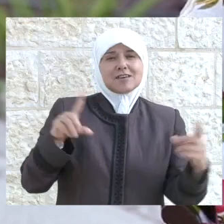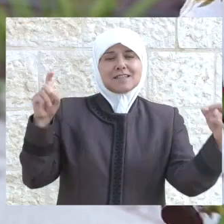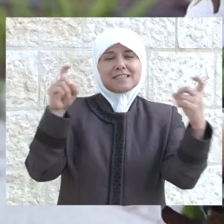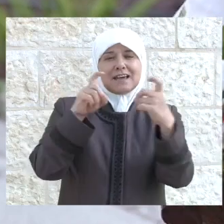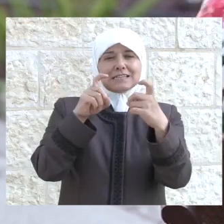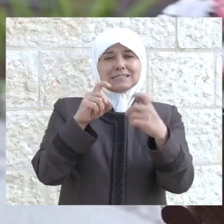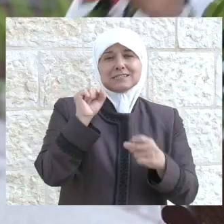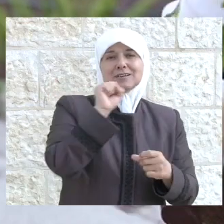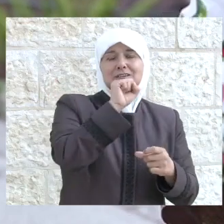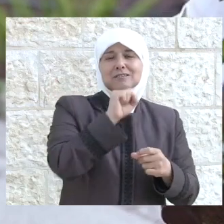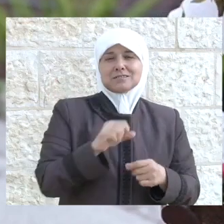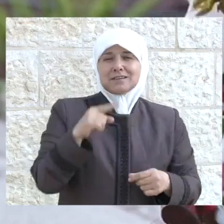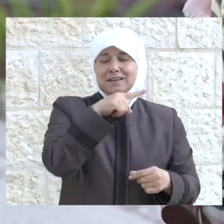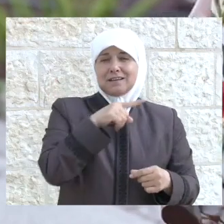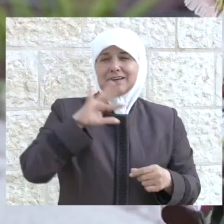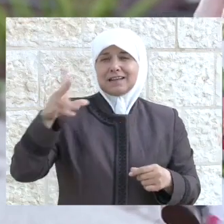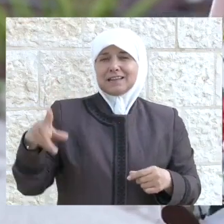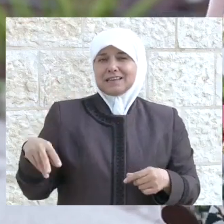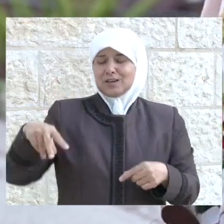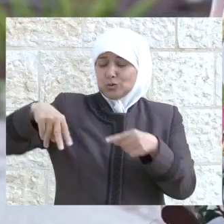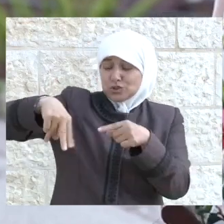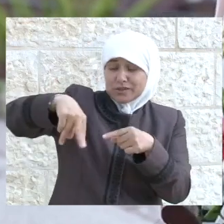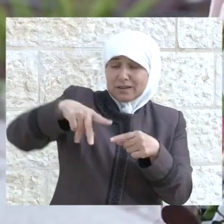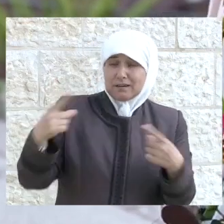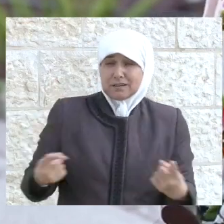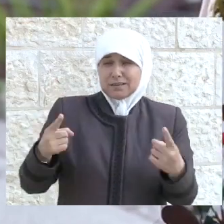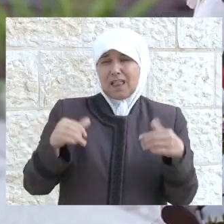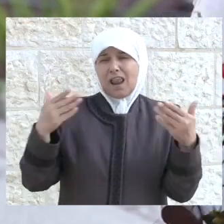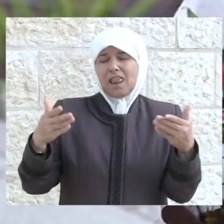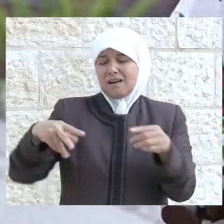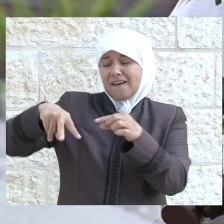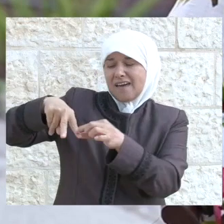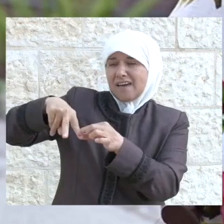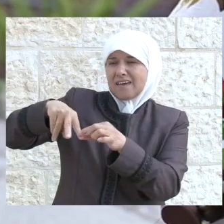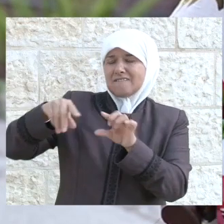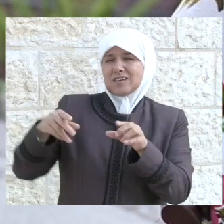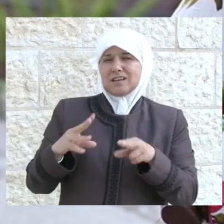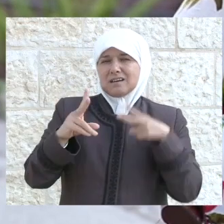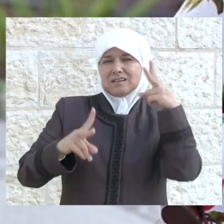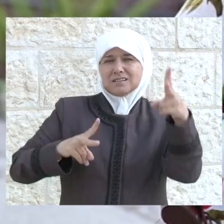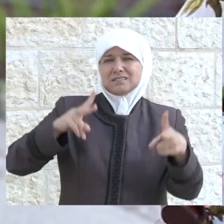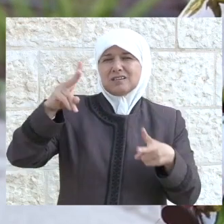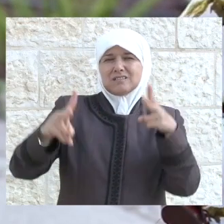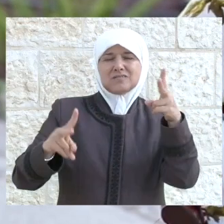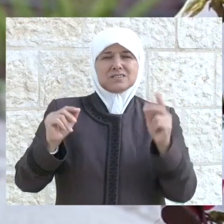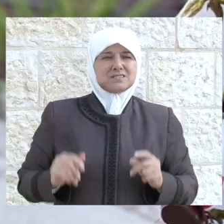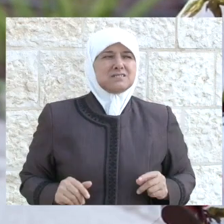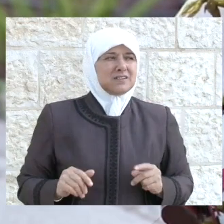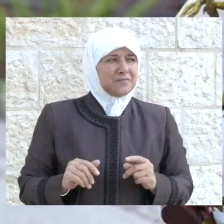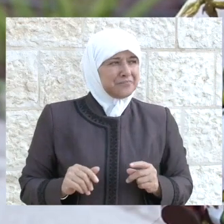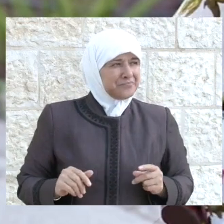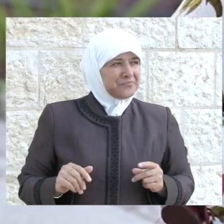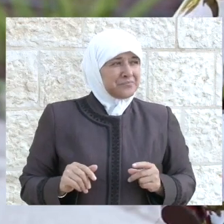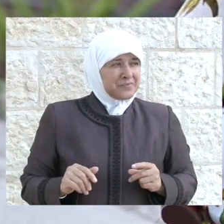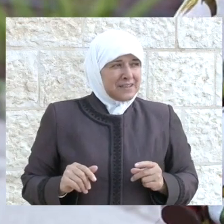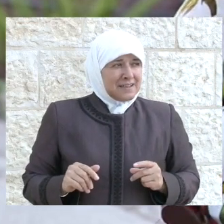صناعي، فكانت هاي جنب التحديات إني أنا بدي أوصل للقمة. كل مرة كنت أفكر فيها لا